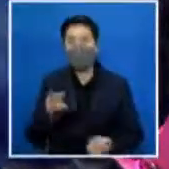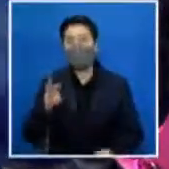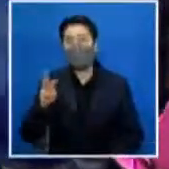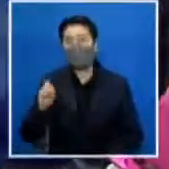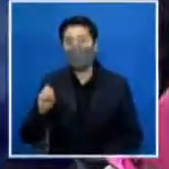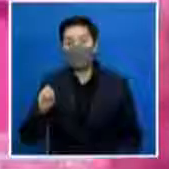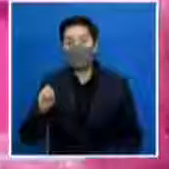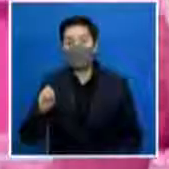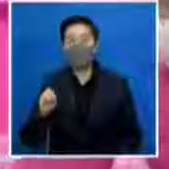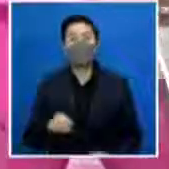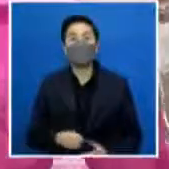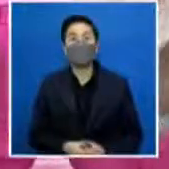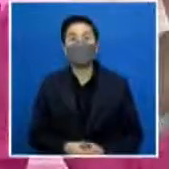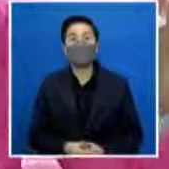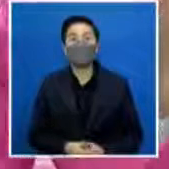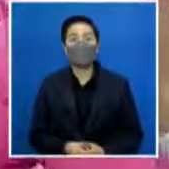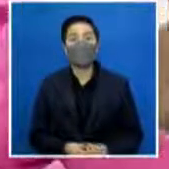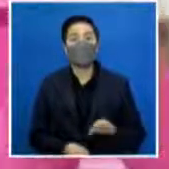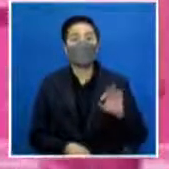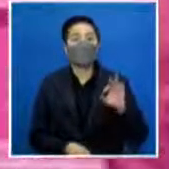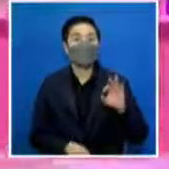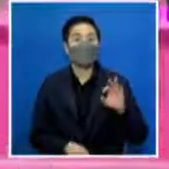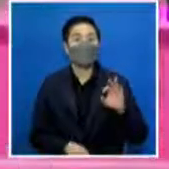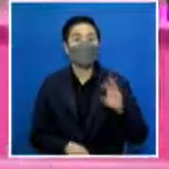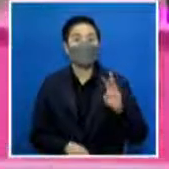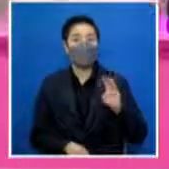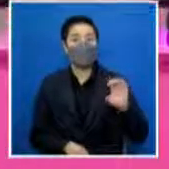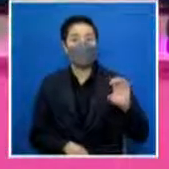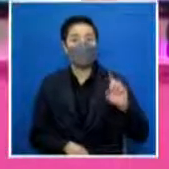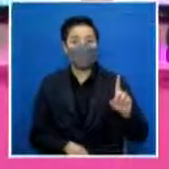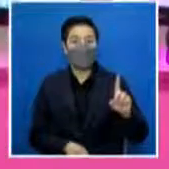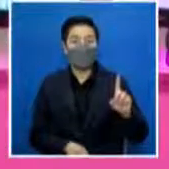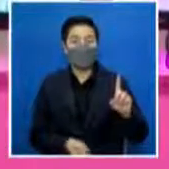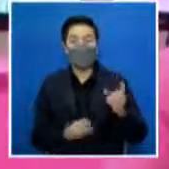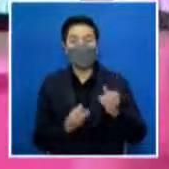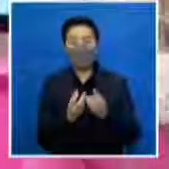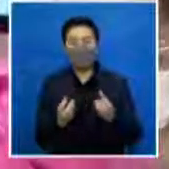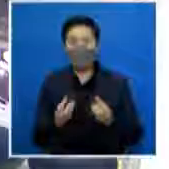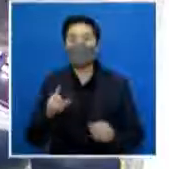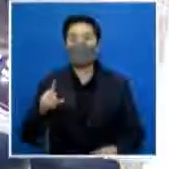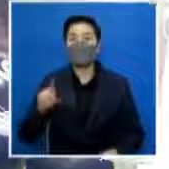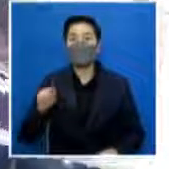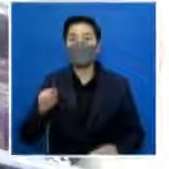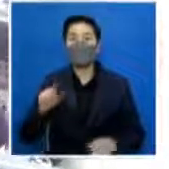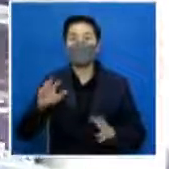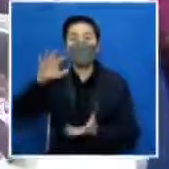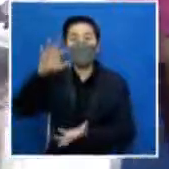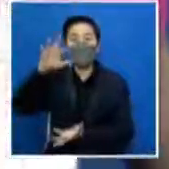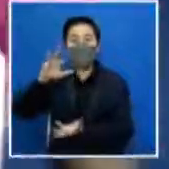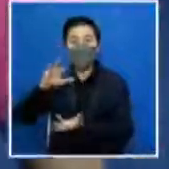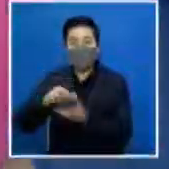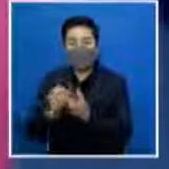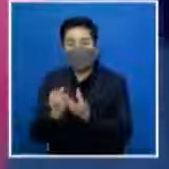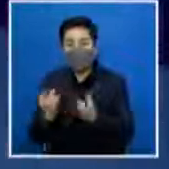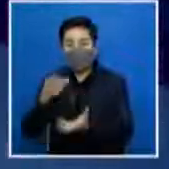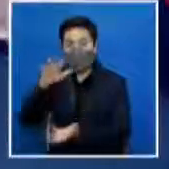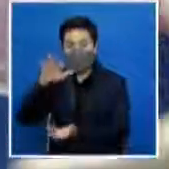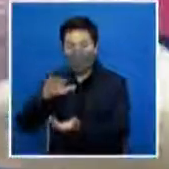ลูกและงวดที่601จำนวน20ลูกรวมจำนวนทั้งสิ้นนะ